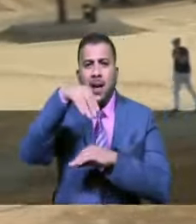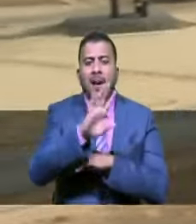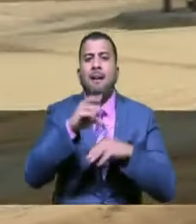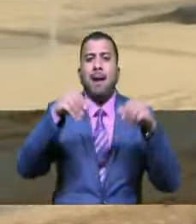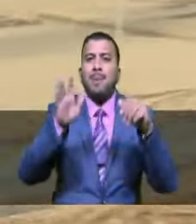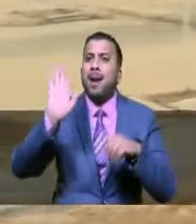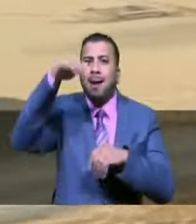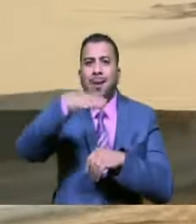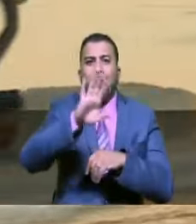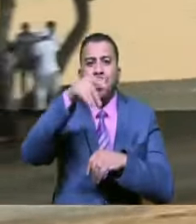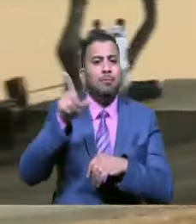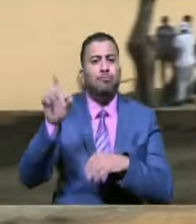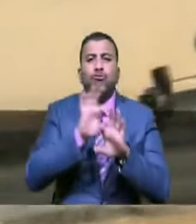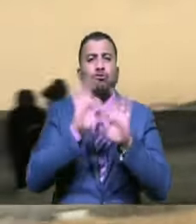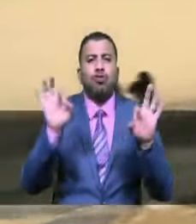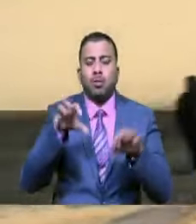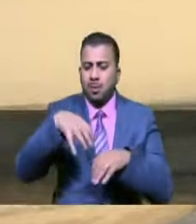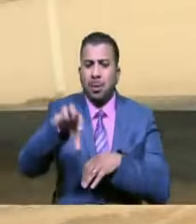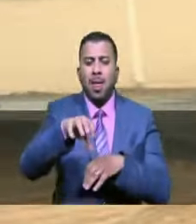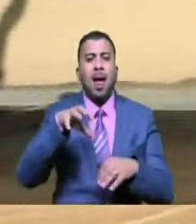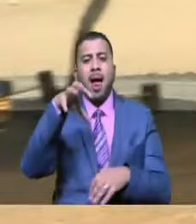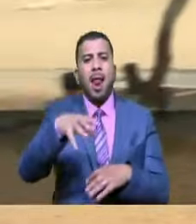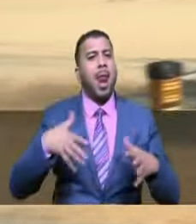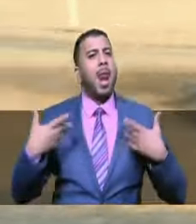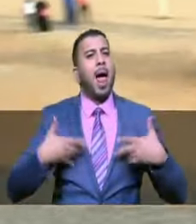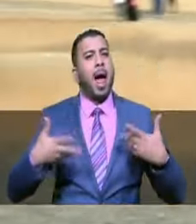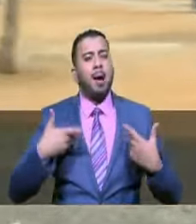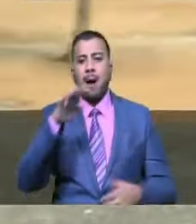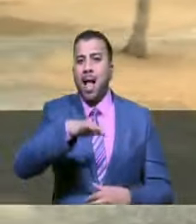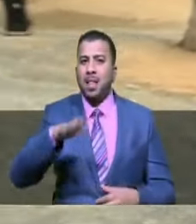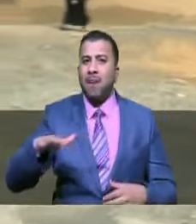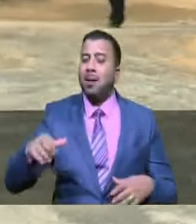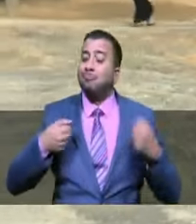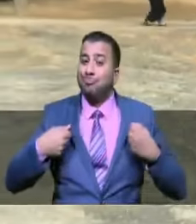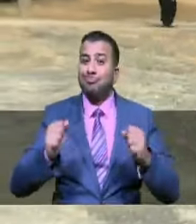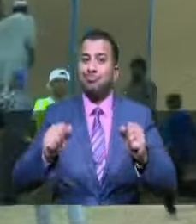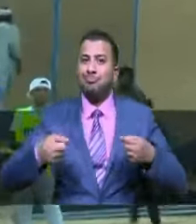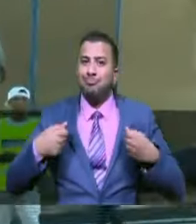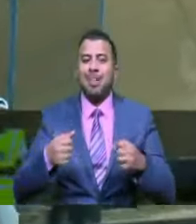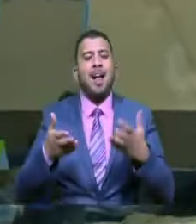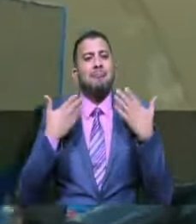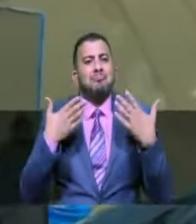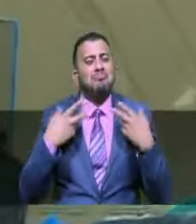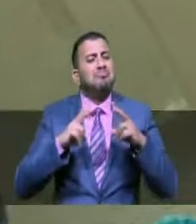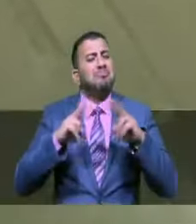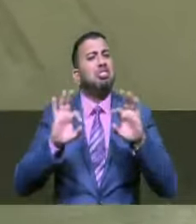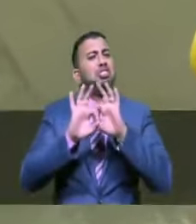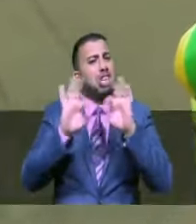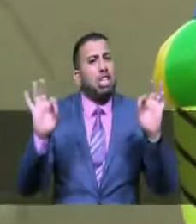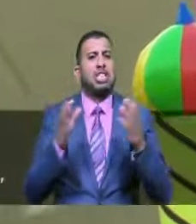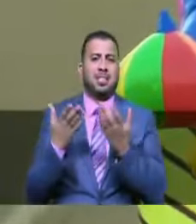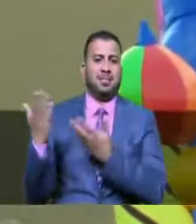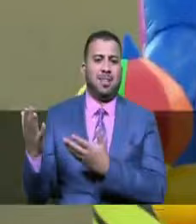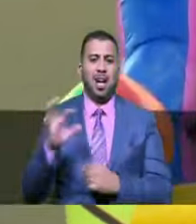متضمنا مرافق ومنطقه لالعاب الاطفال وملاعب وغيرها من المرافق الخدميه بحيث يتيح